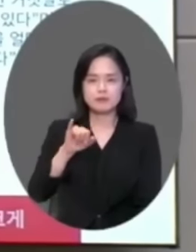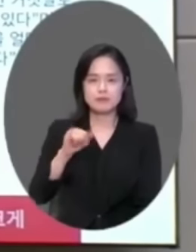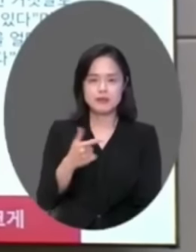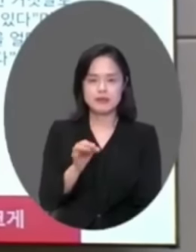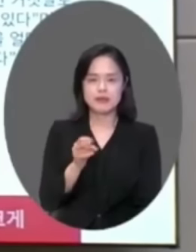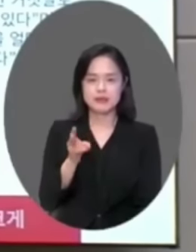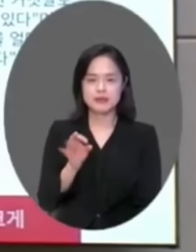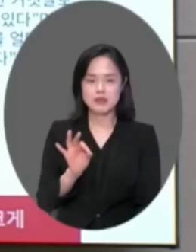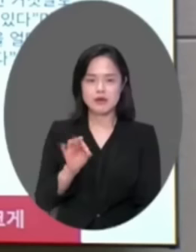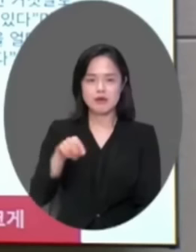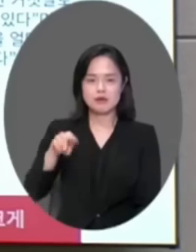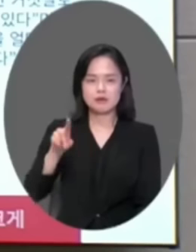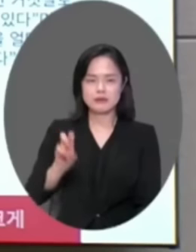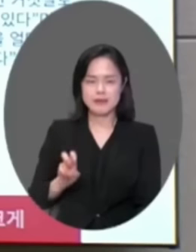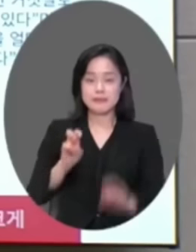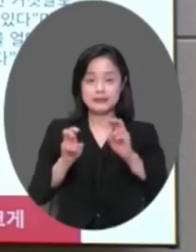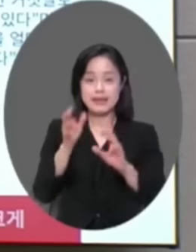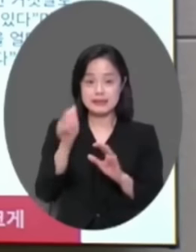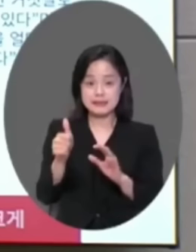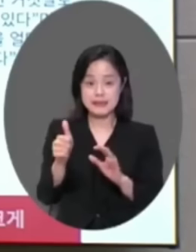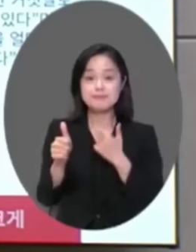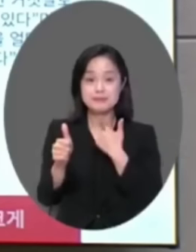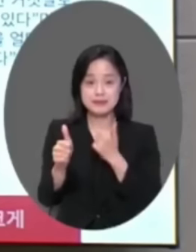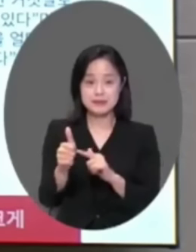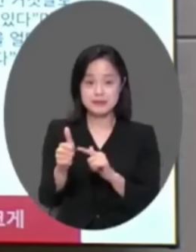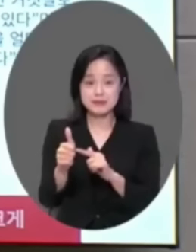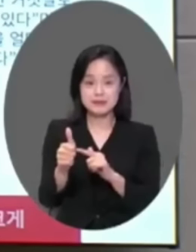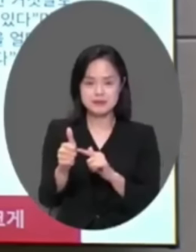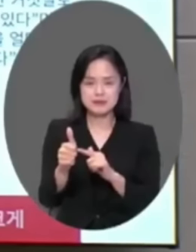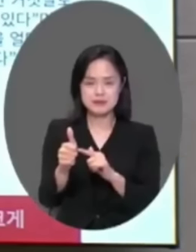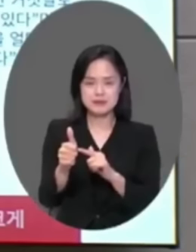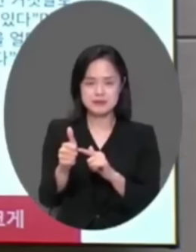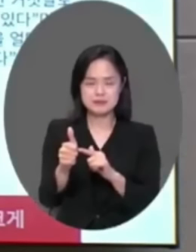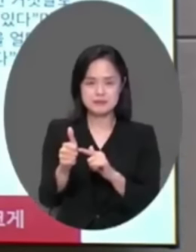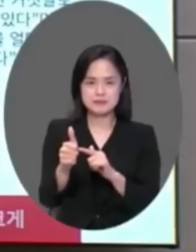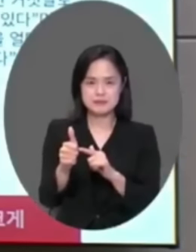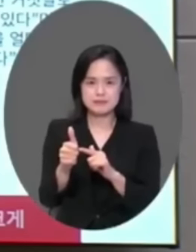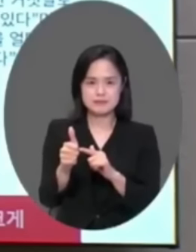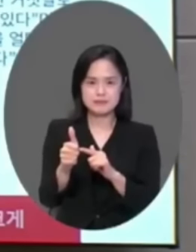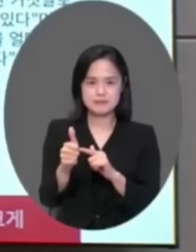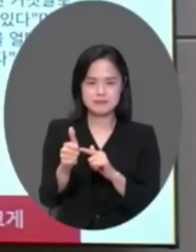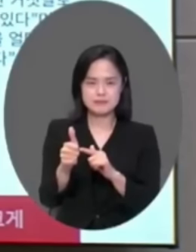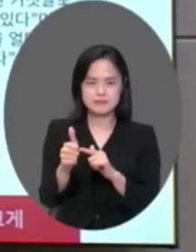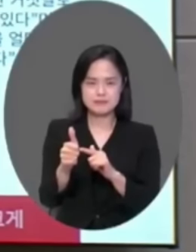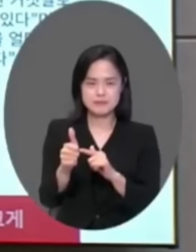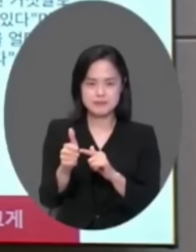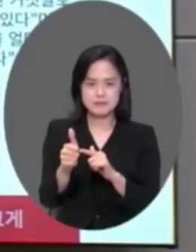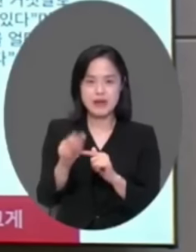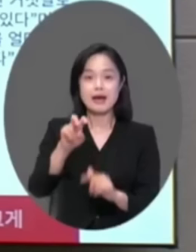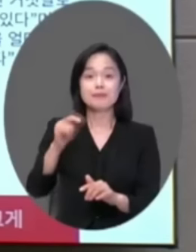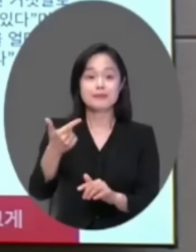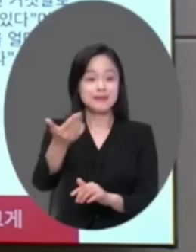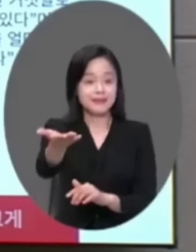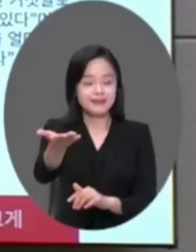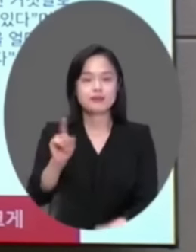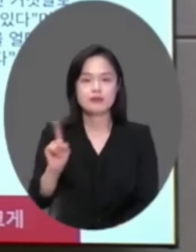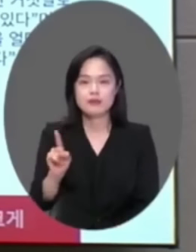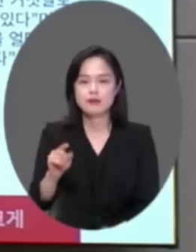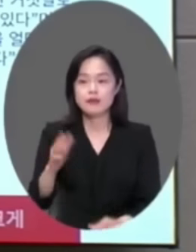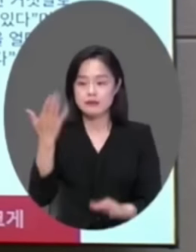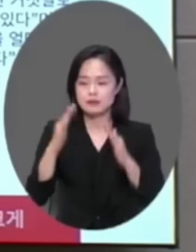이랬는데요 거기 보면은 각가지 인물에 대한 평가를 하셨는데요 어 예전에 민주평화당의 전남 도지 사업으로 나가신 적 있습니까 예